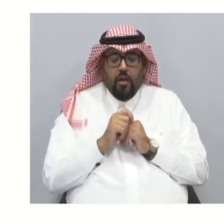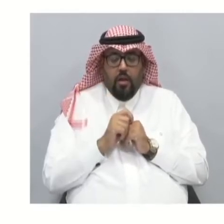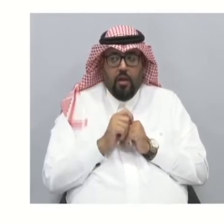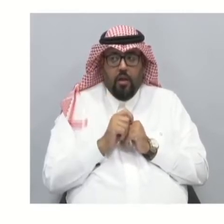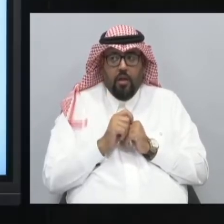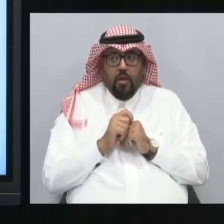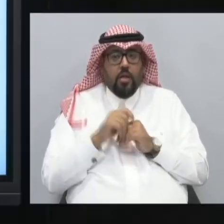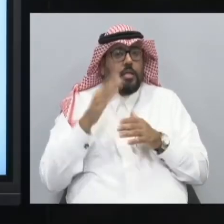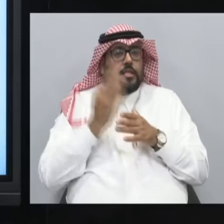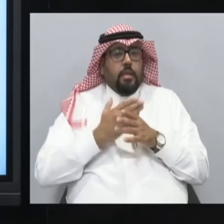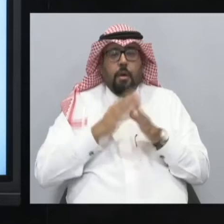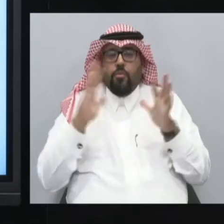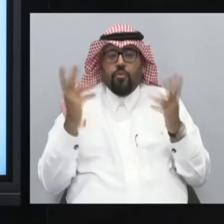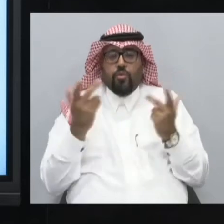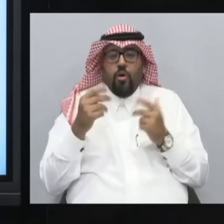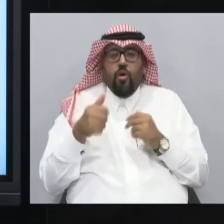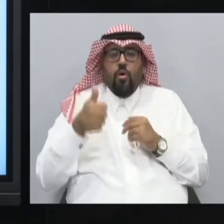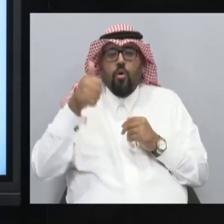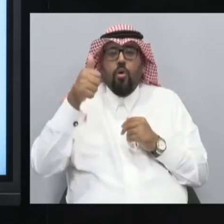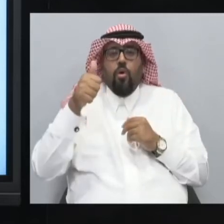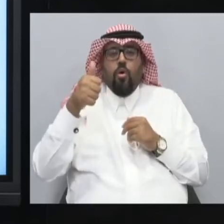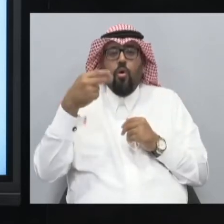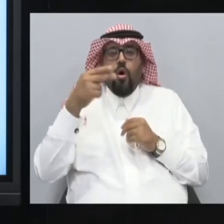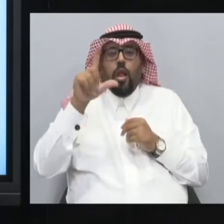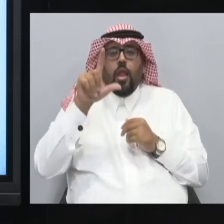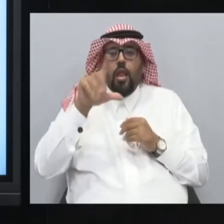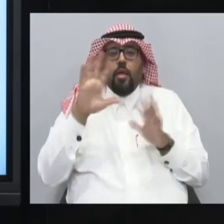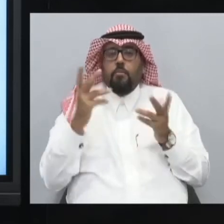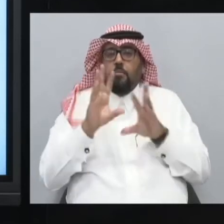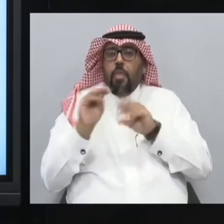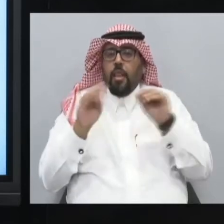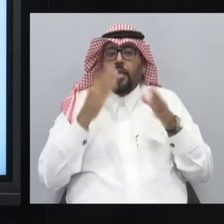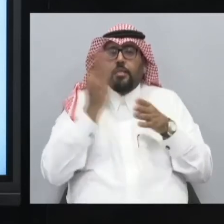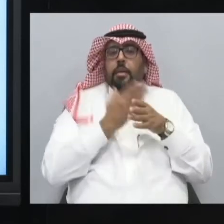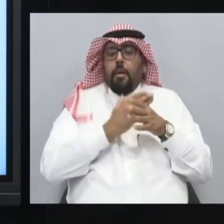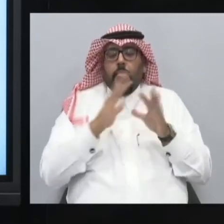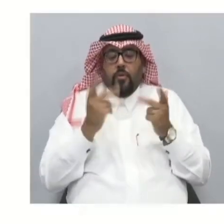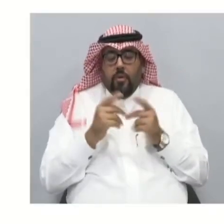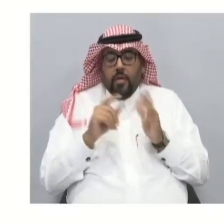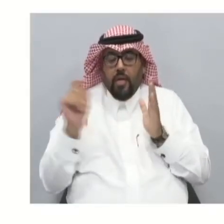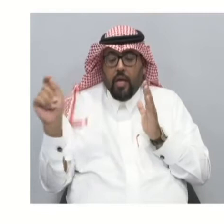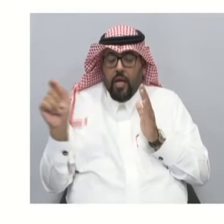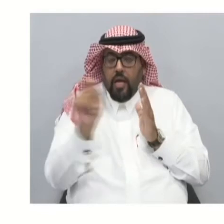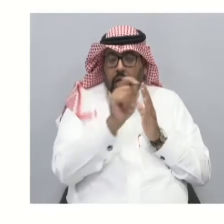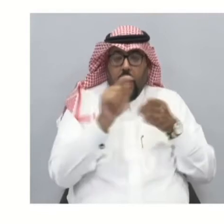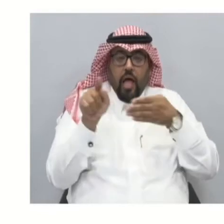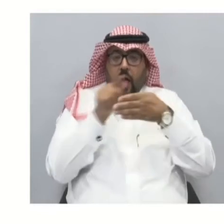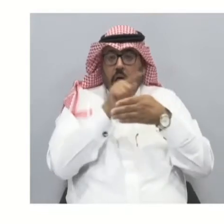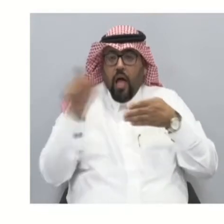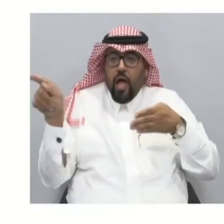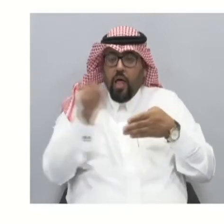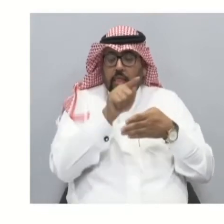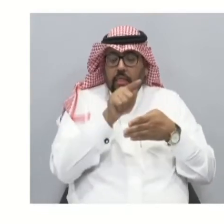أعلل معنى أذكر السبب، معنى أذكر السبب، أعلل ما يلي. واحد، وضع خط تحت الجملة